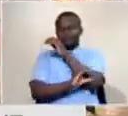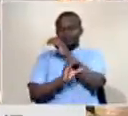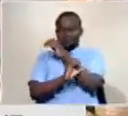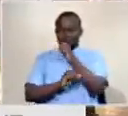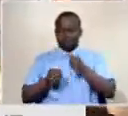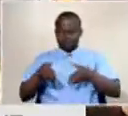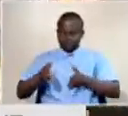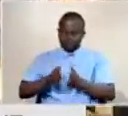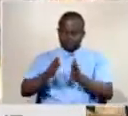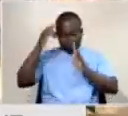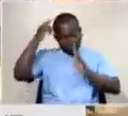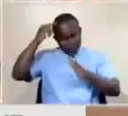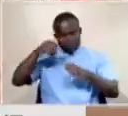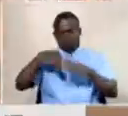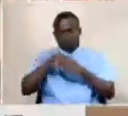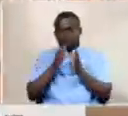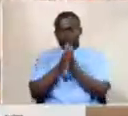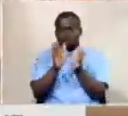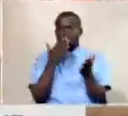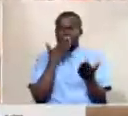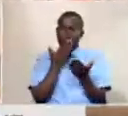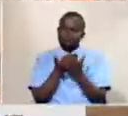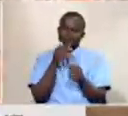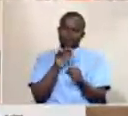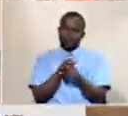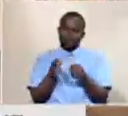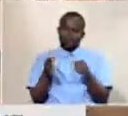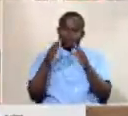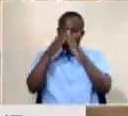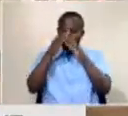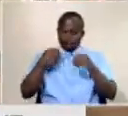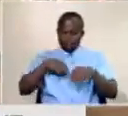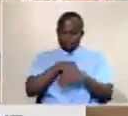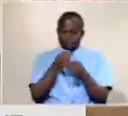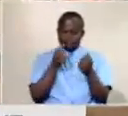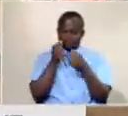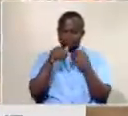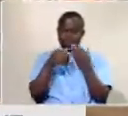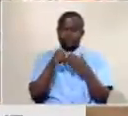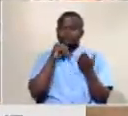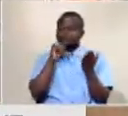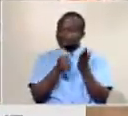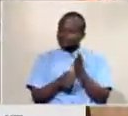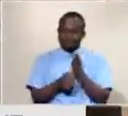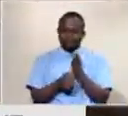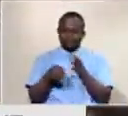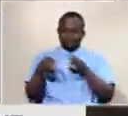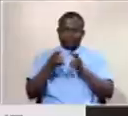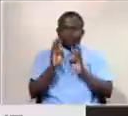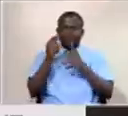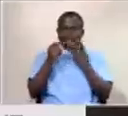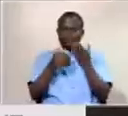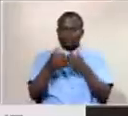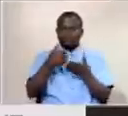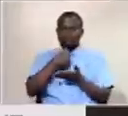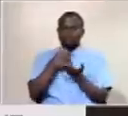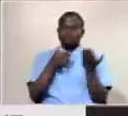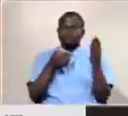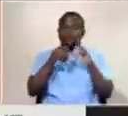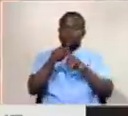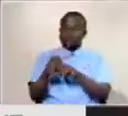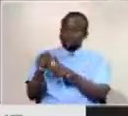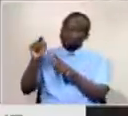kaburimbo muri rusange ibintu ni byiza aya masoko ara hanga ha imodoka ziragenda nta kibazo ibintu byose ku buryo wewe n'umuntu ufata nk'igito cyaha